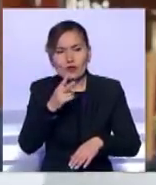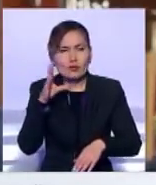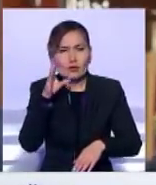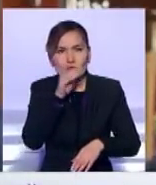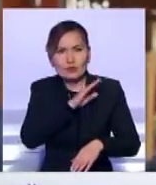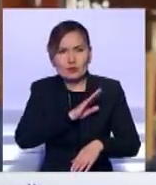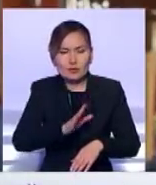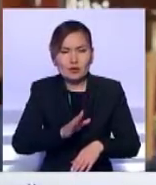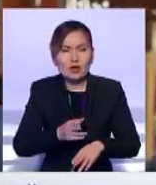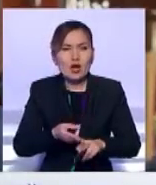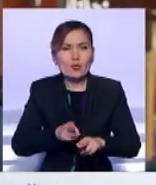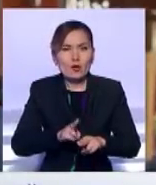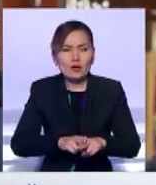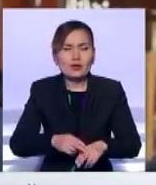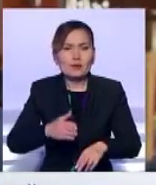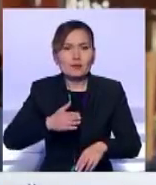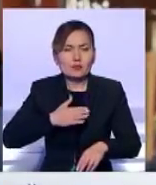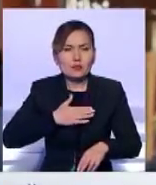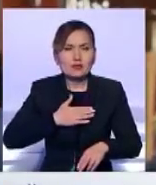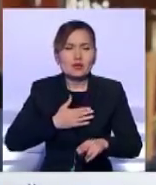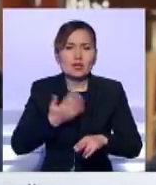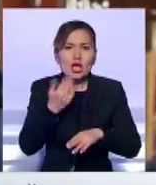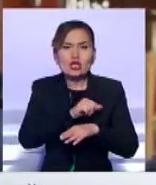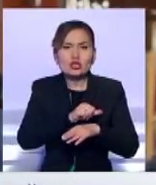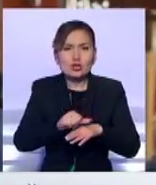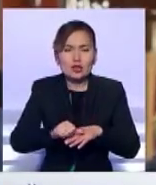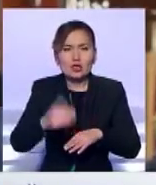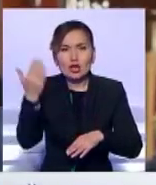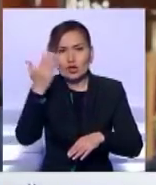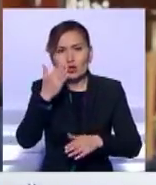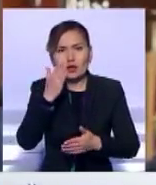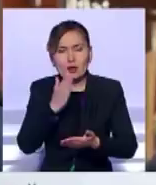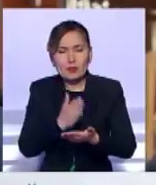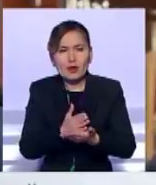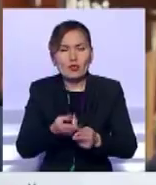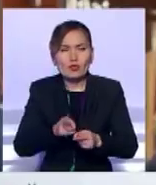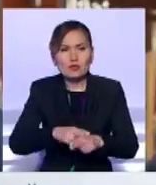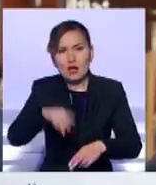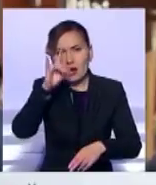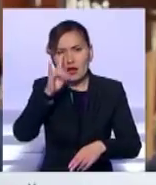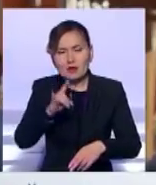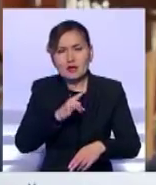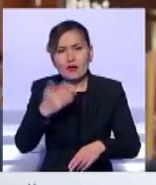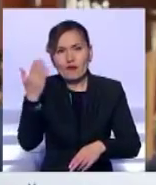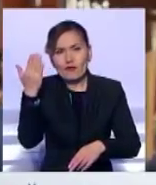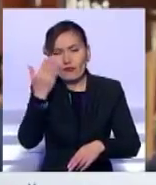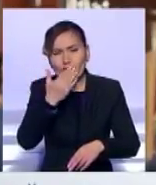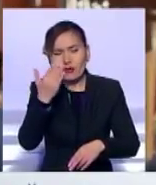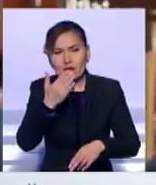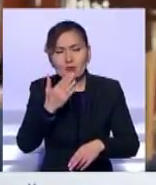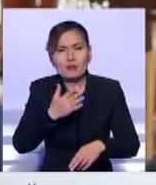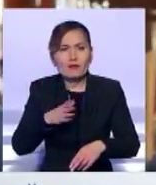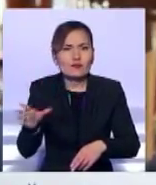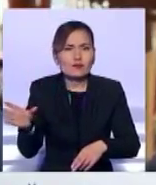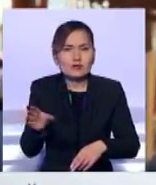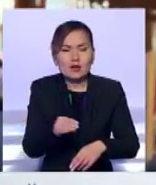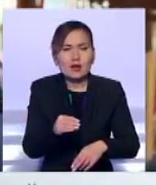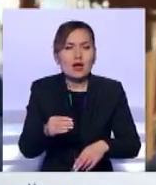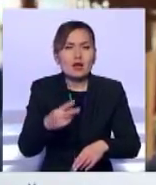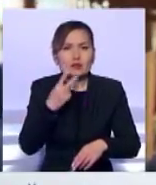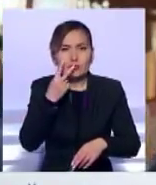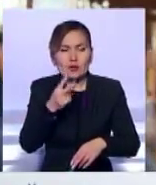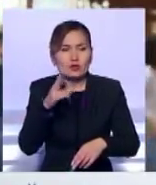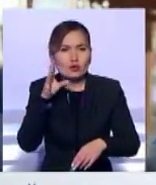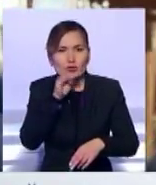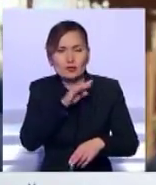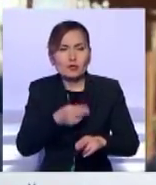жаңағы бәсекелес кинолар да бар ғой, жаңағы шетелдің кинолары бар түсіп жатқан. Оның барлығын енді қатар-қатар қою да мүмкін емес. Сондықтан барынша көп қамту